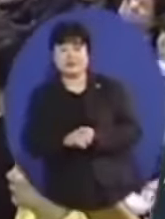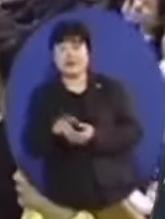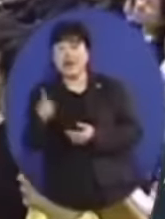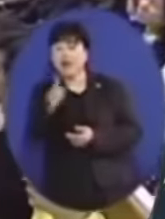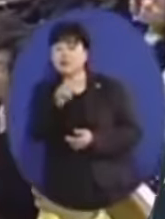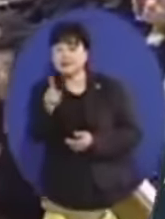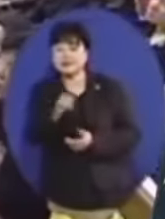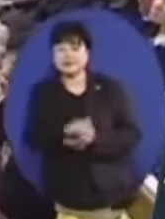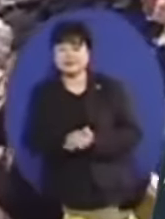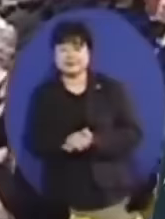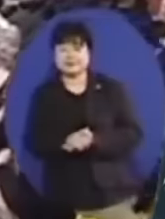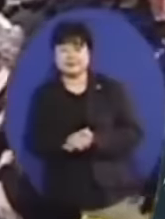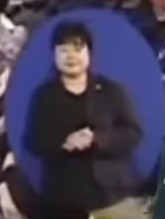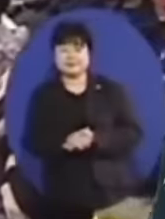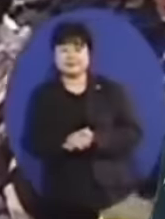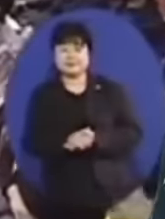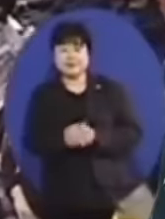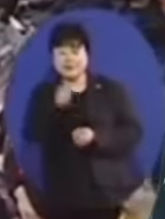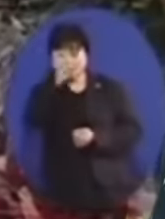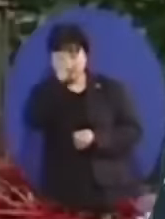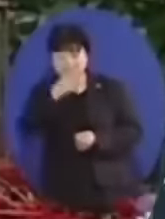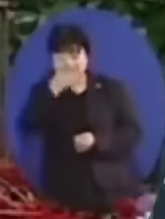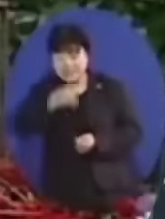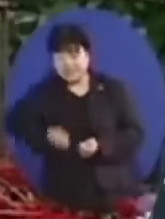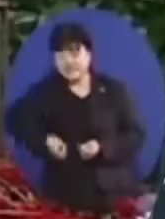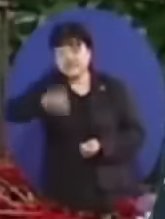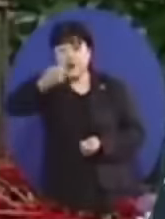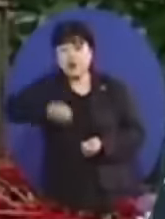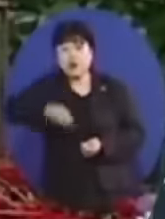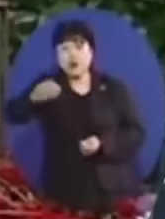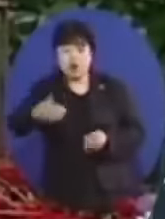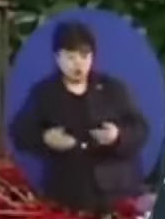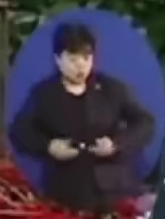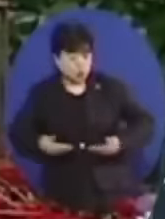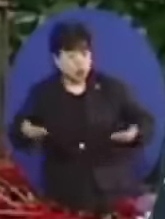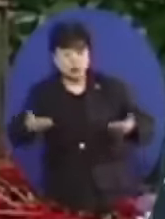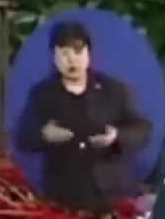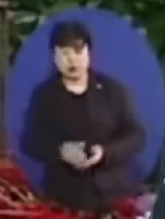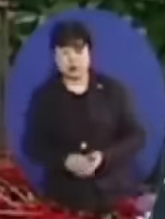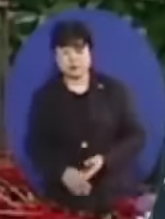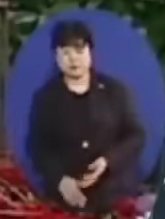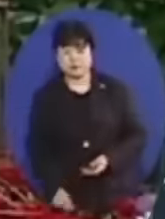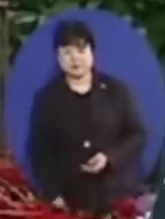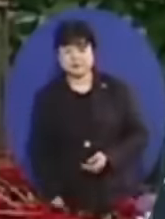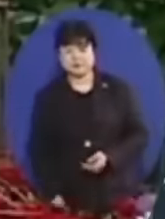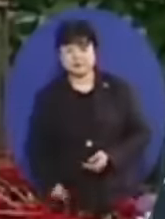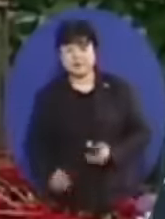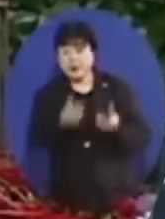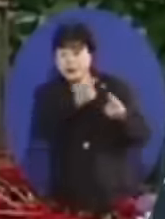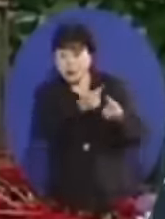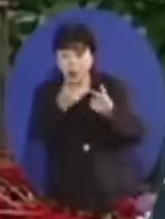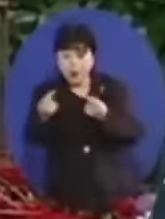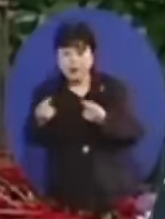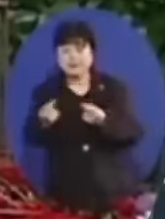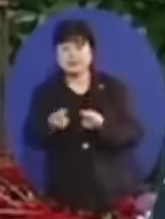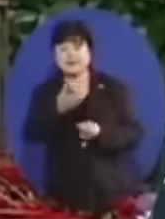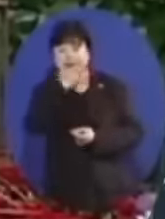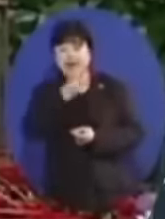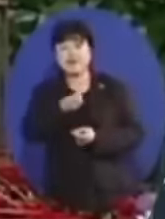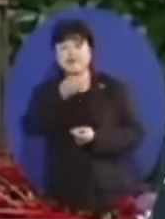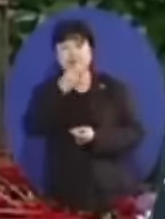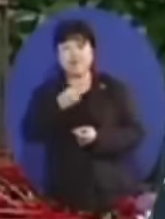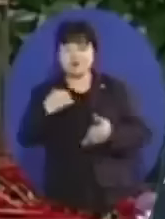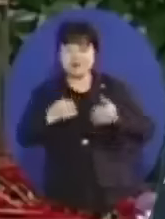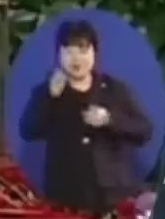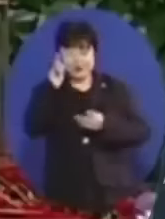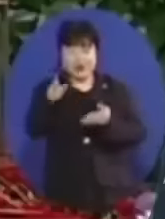아무리 좋은 씨를 뿌려도 효과가 없는 것입니다. 이와 같이 우리도 행복하고 즐거운